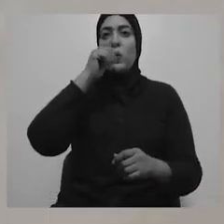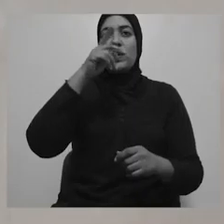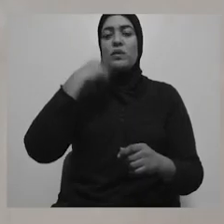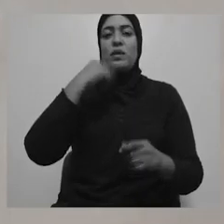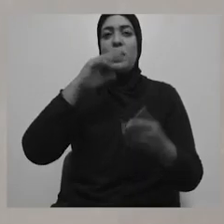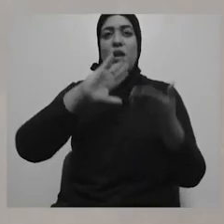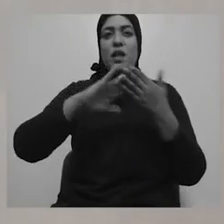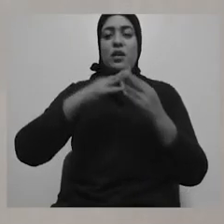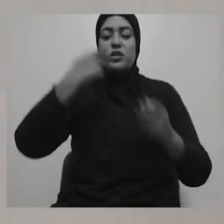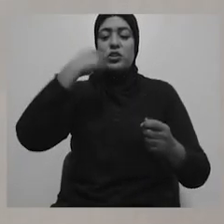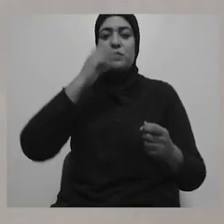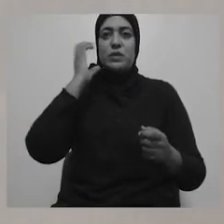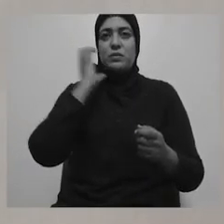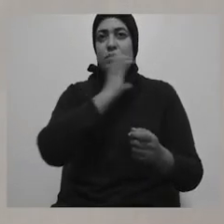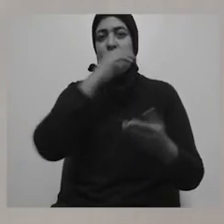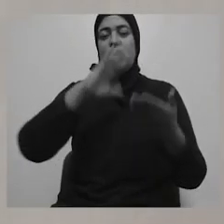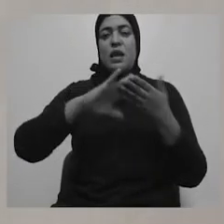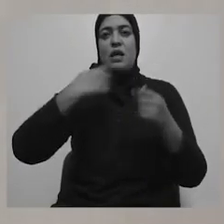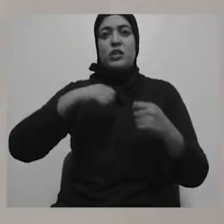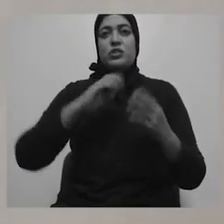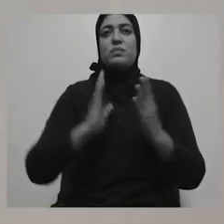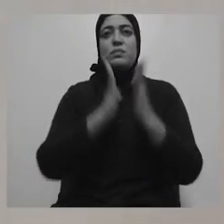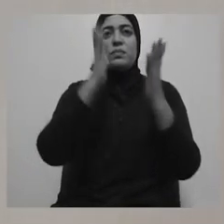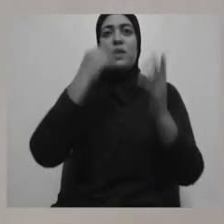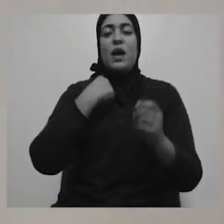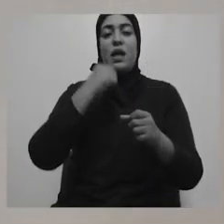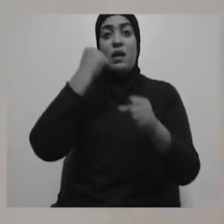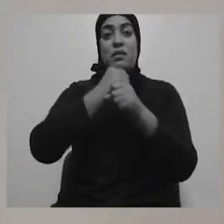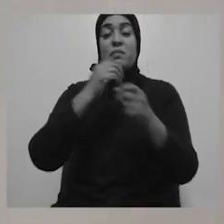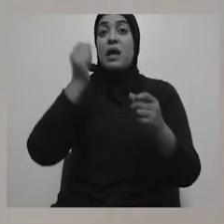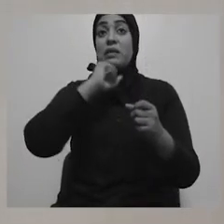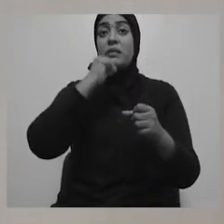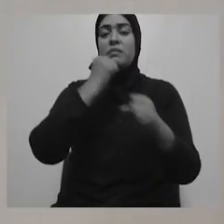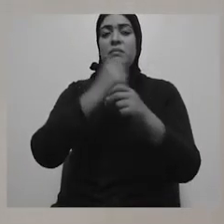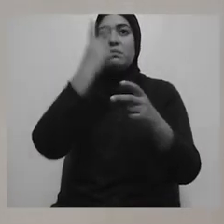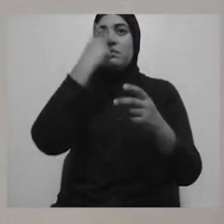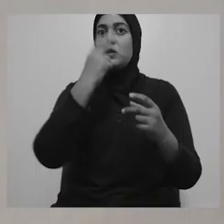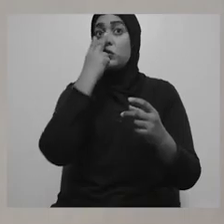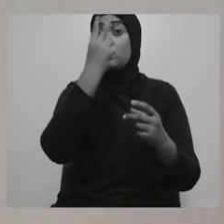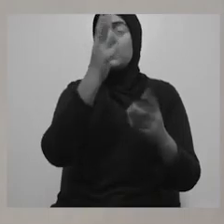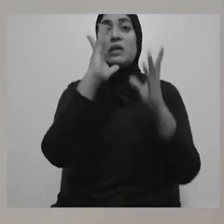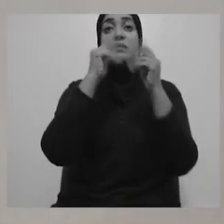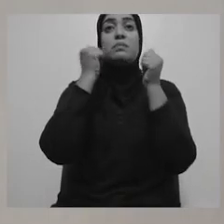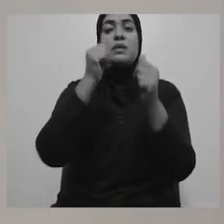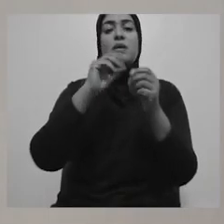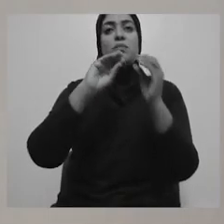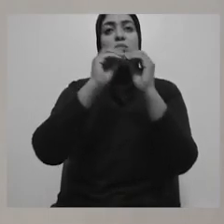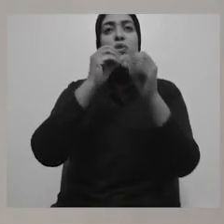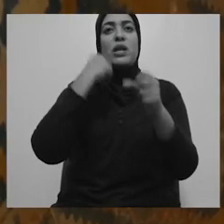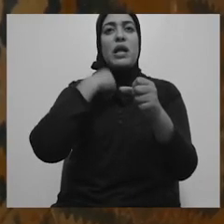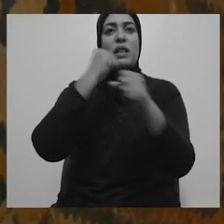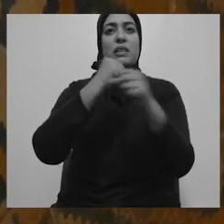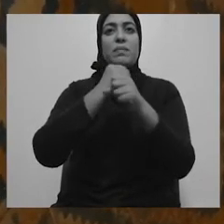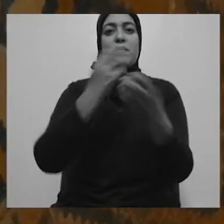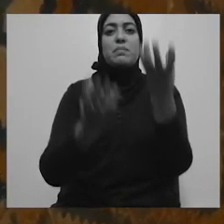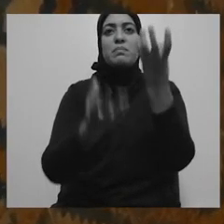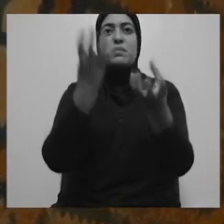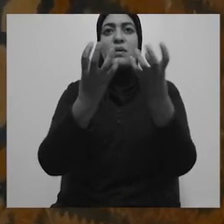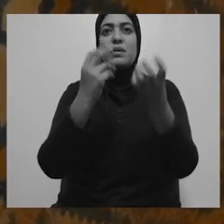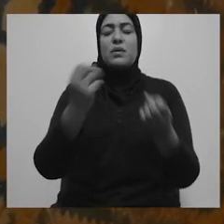ce qui est aussi intéressant c'est l'image que donnent les membres du bureau de l'association et nous prenons comme exemple